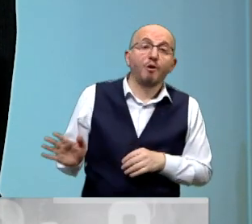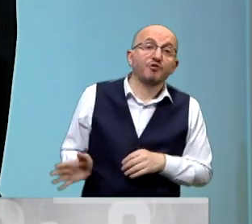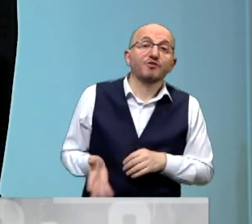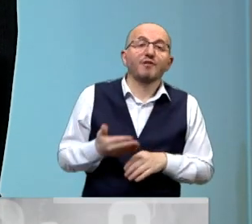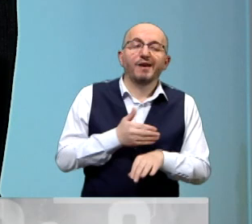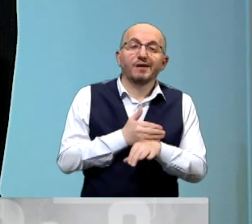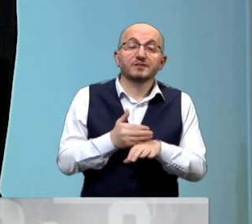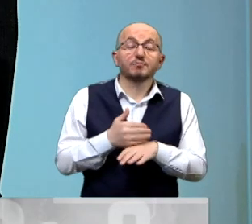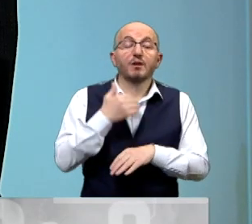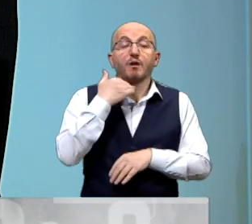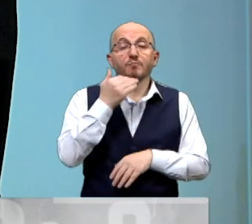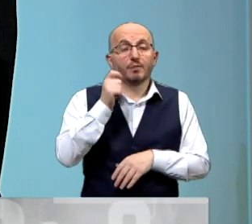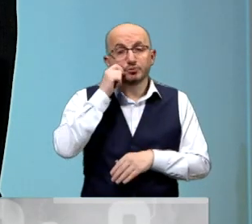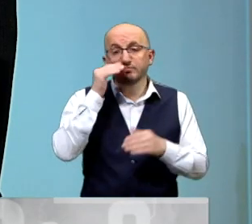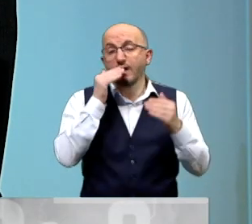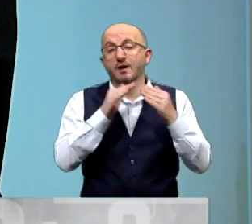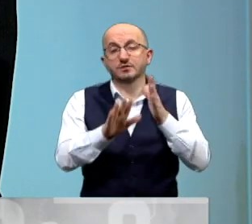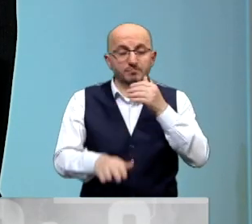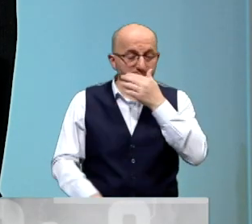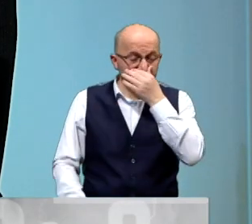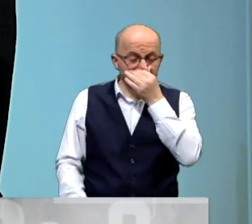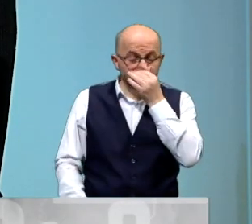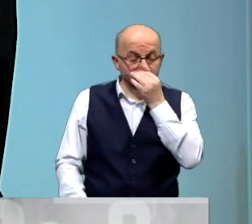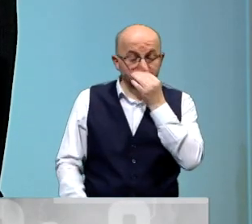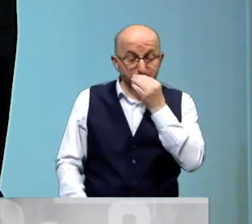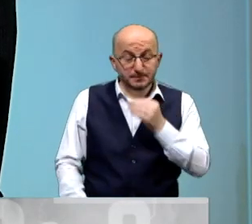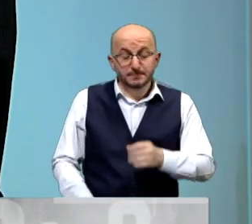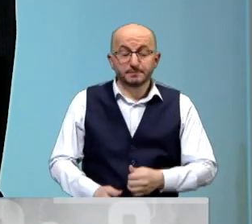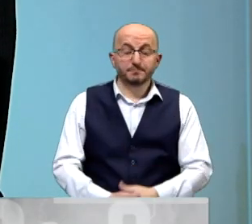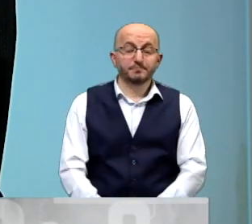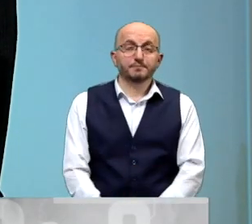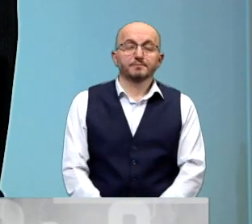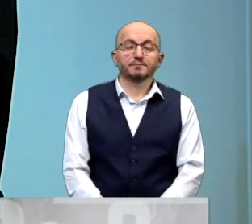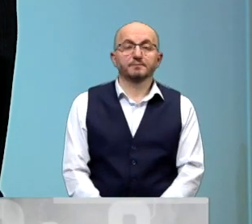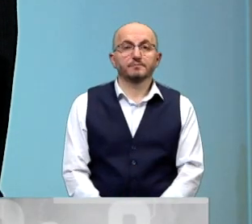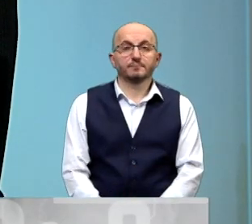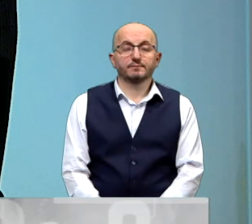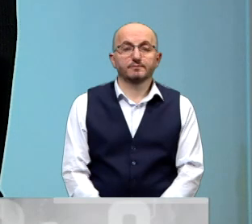şekilde bir müminin namazını kılmaması kazaya bırakması